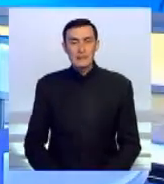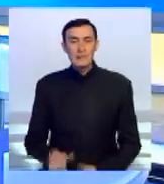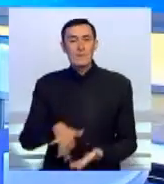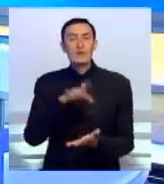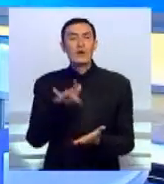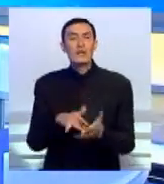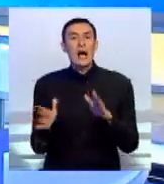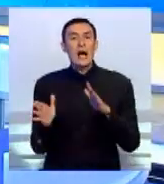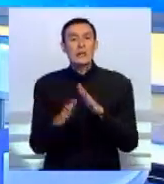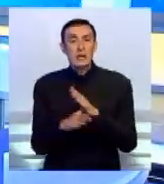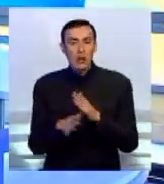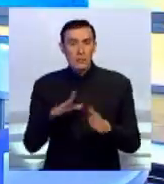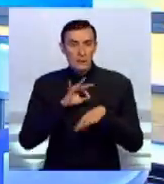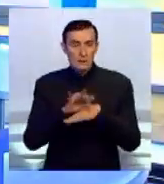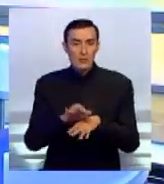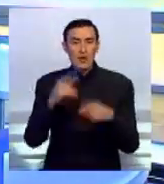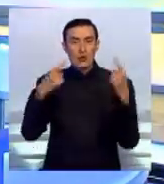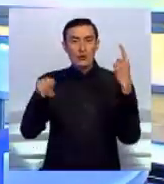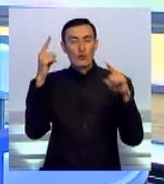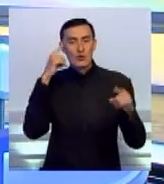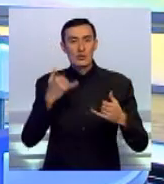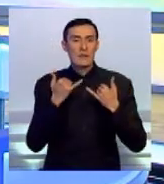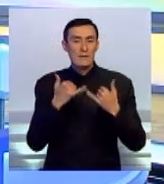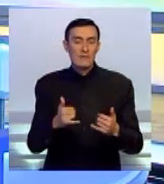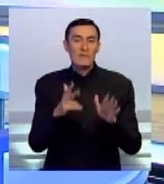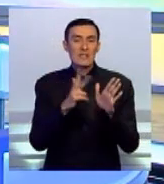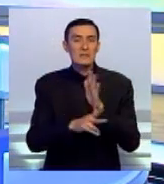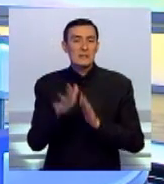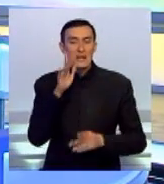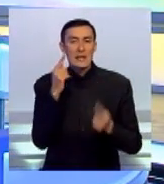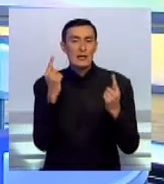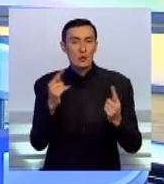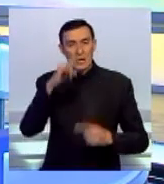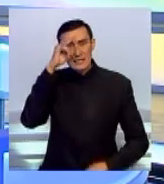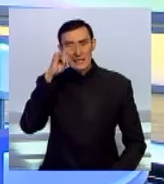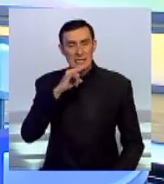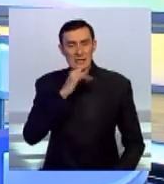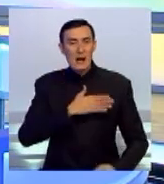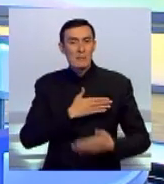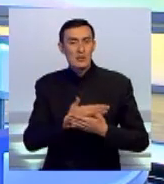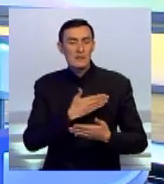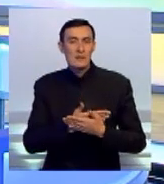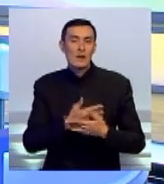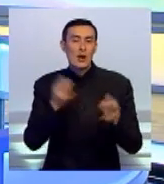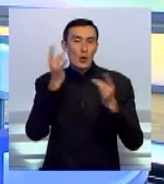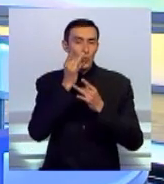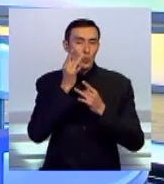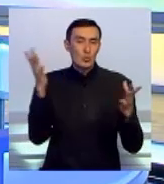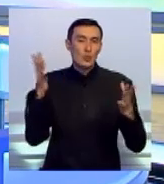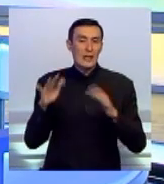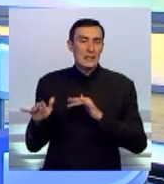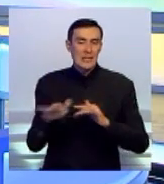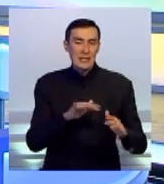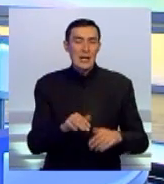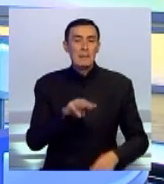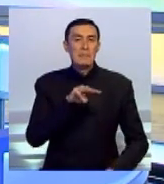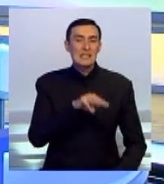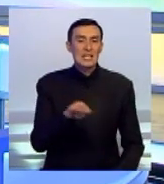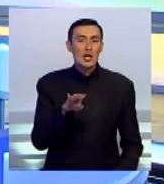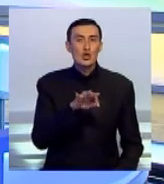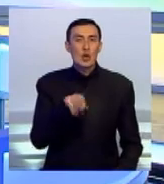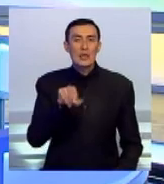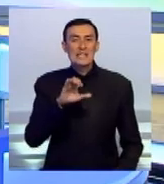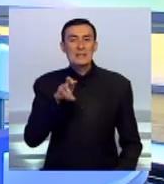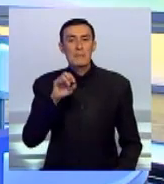В Атырау прошел творческий вечер, посвященный 80-летию известного казахстанского общественного деятеля и культурного деятеля